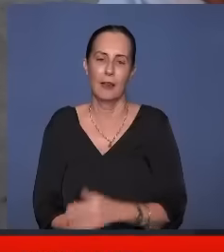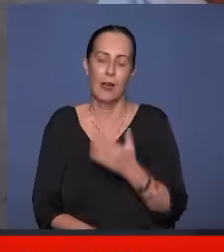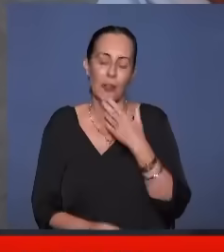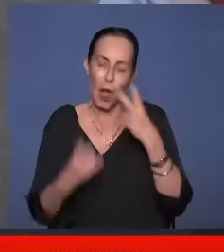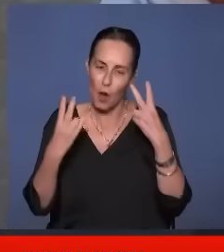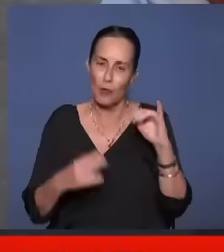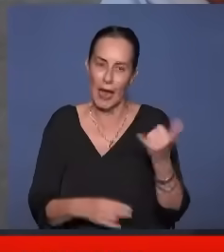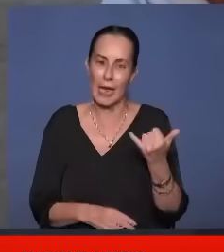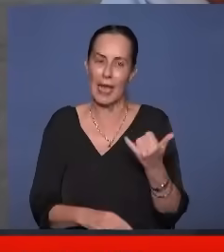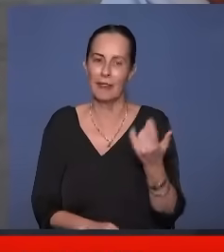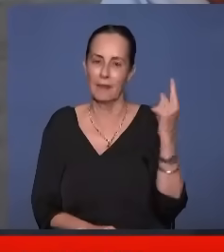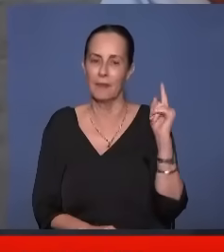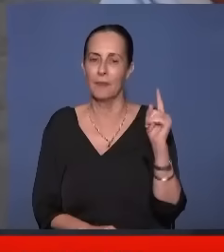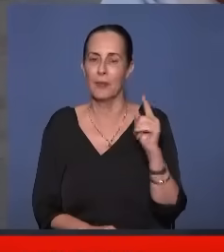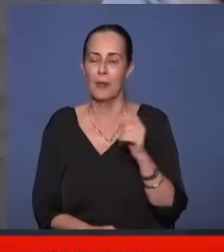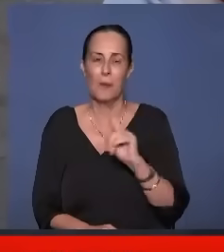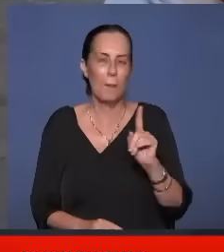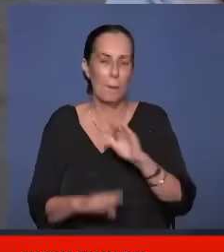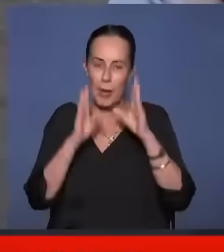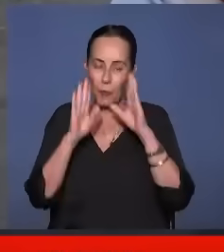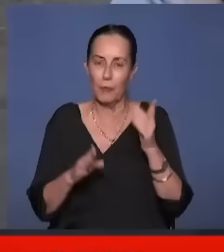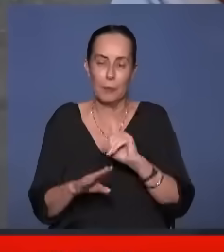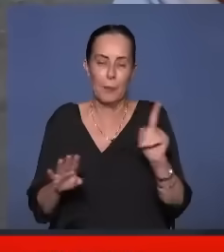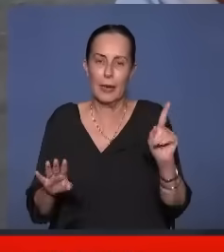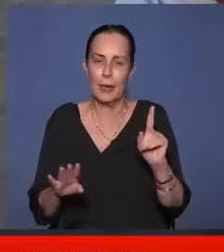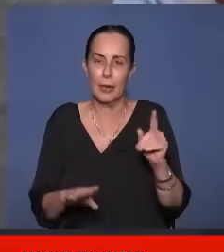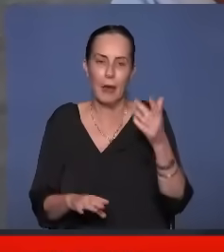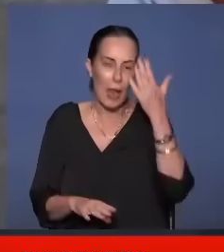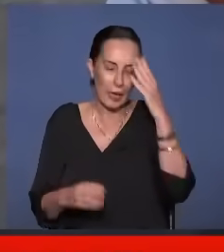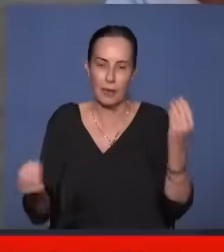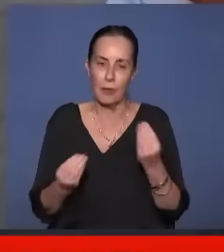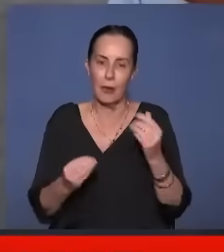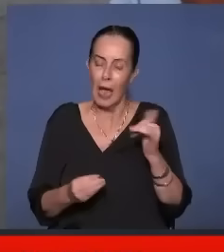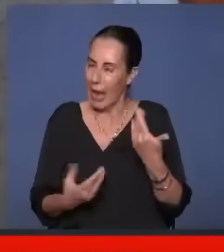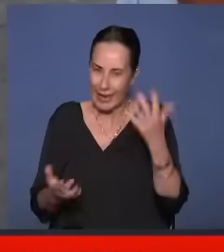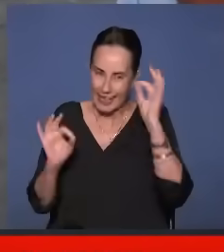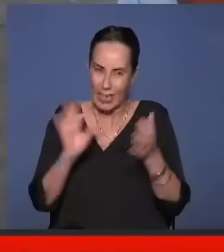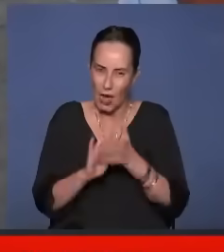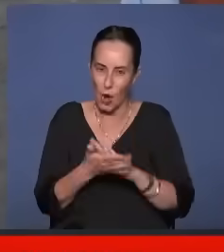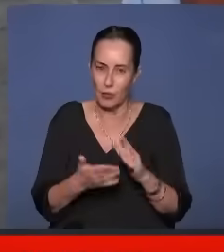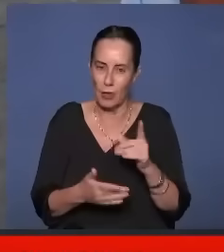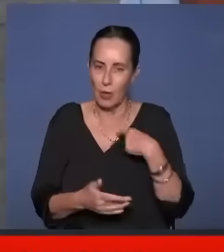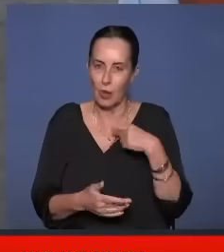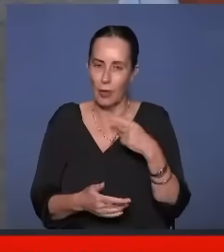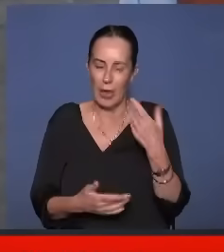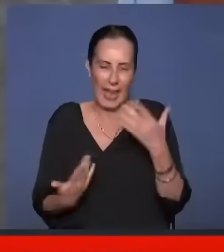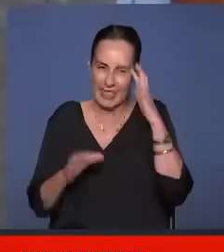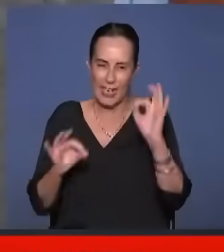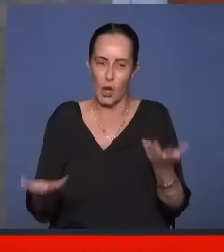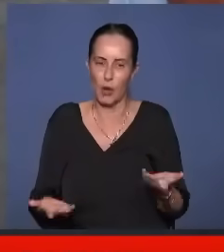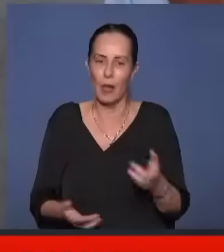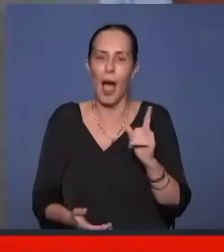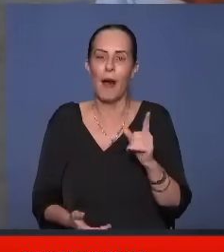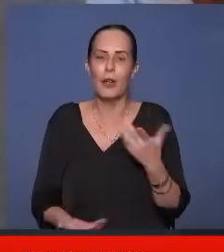הייתה חשובה להם, ובלי אמונה, ובלי הכרה של דברים. כן, אין פה שום היגיון. אני לא חושבת שיש בי היגיון, אבל אין